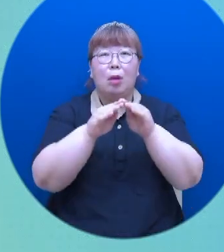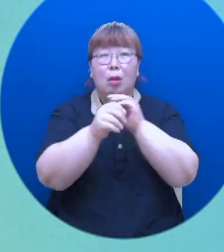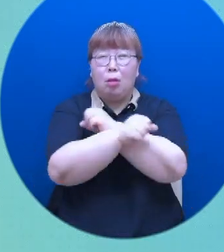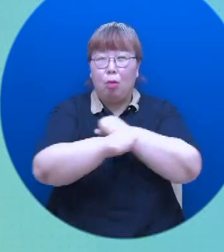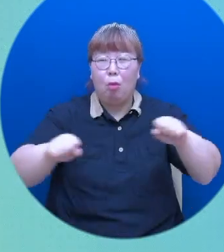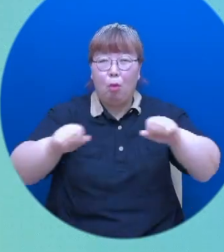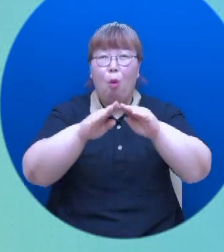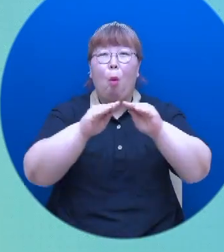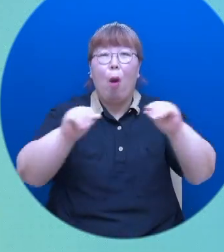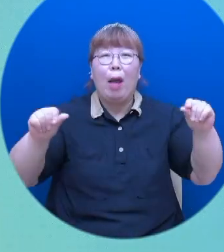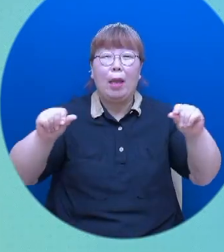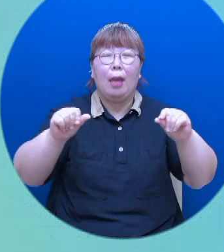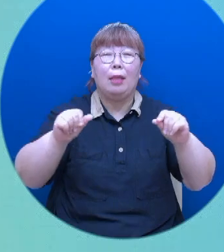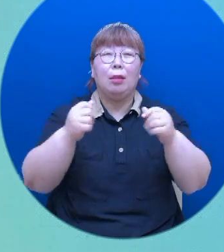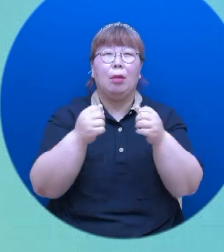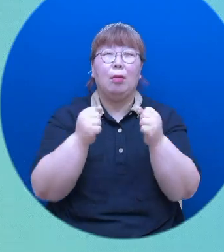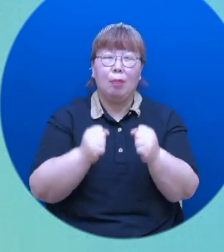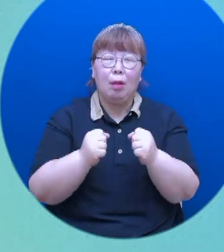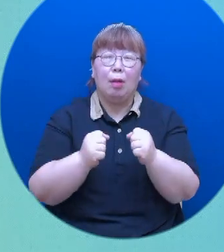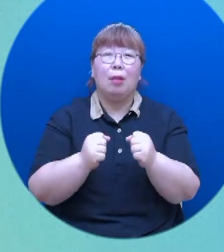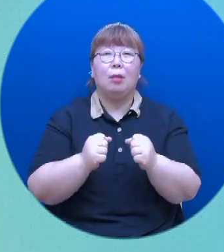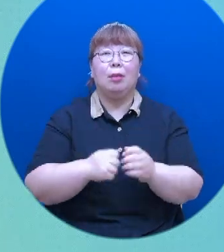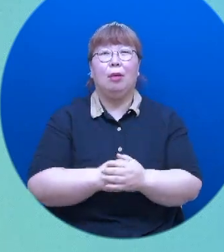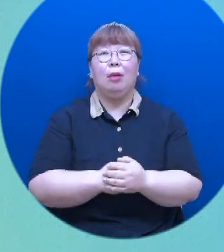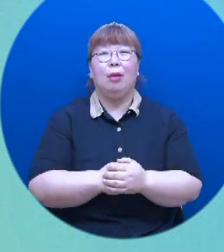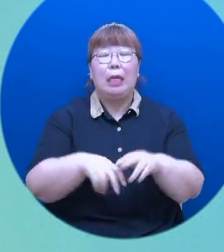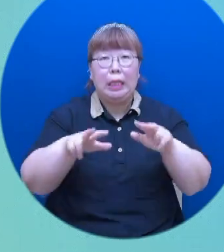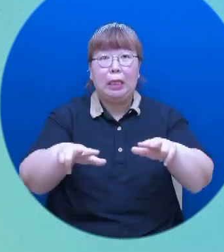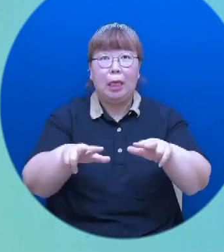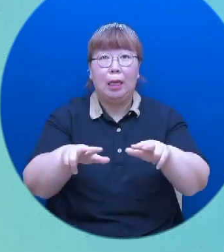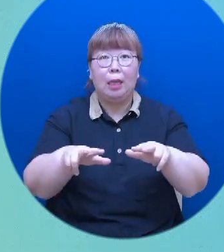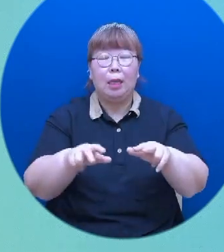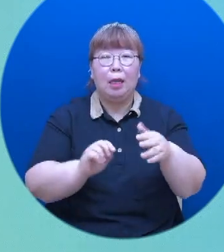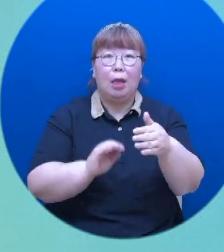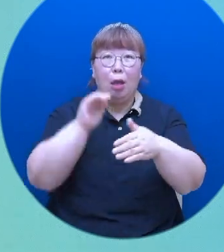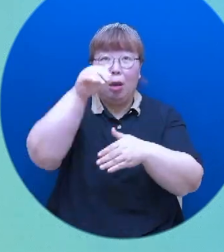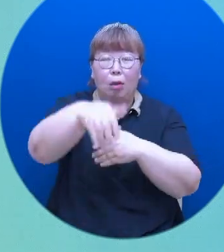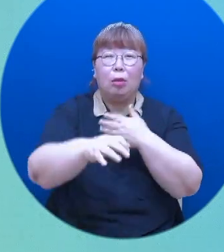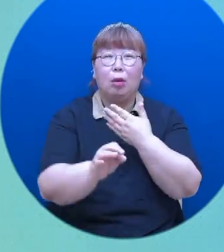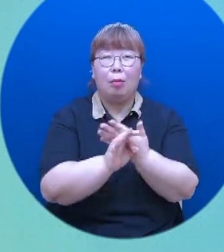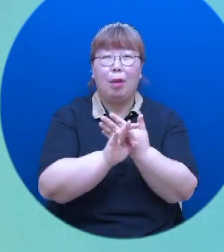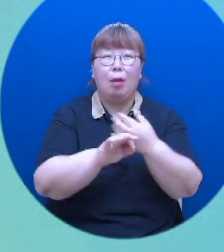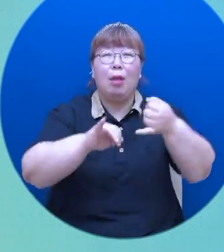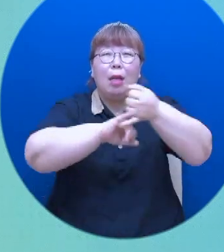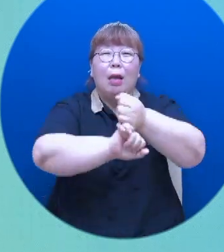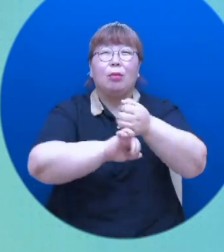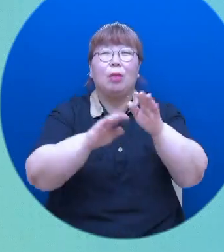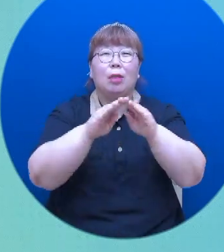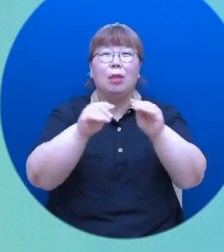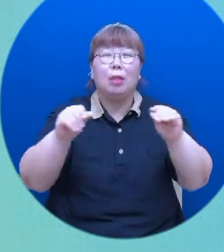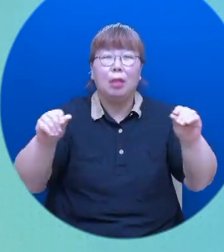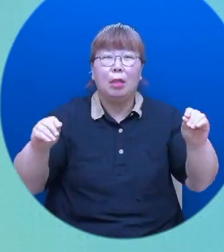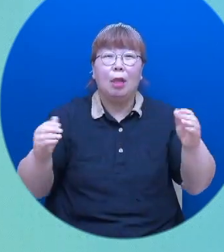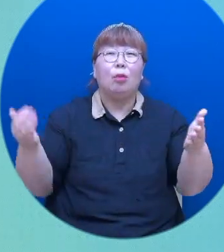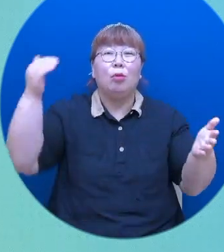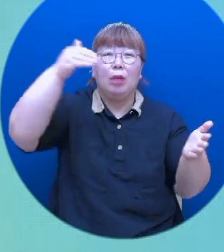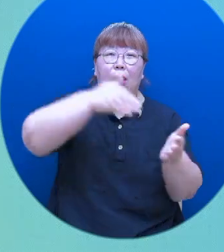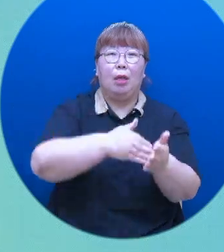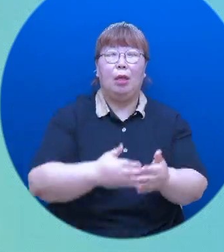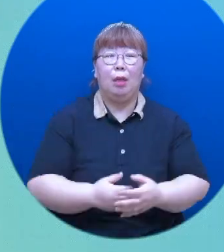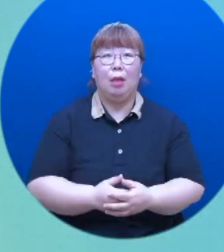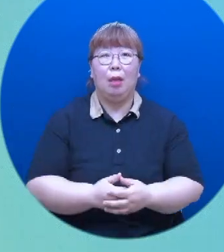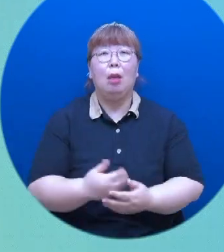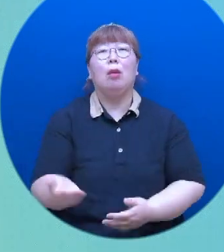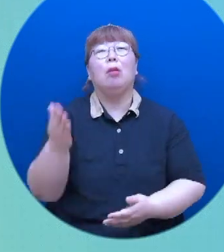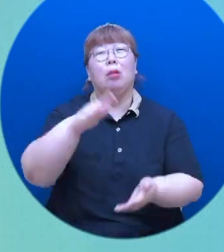왔잖아요. 문턱 앞에 있어요. 건너면 약속의 땅에 들어가는 거죠. 근데